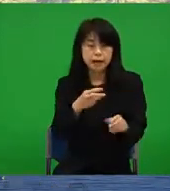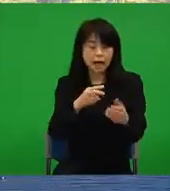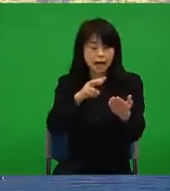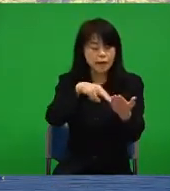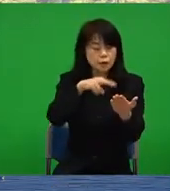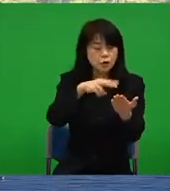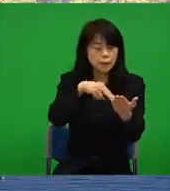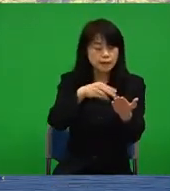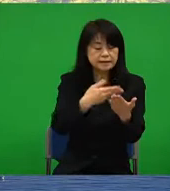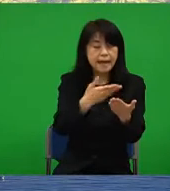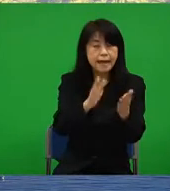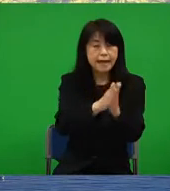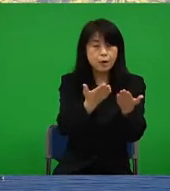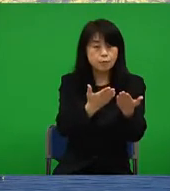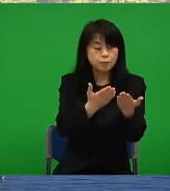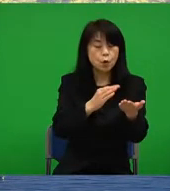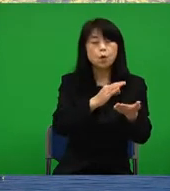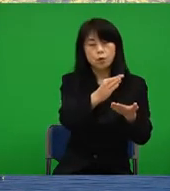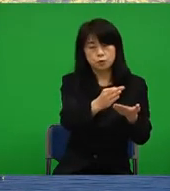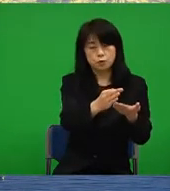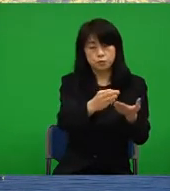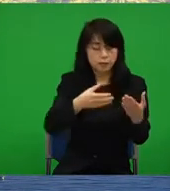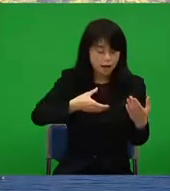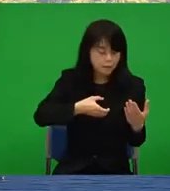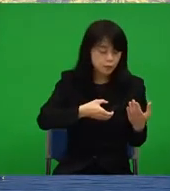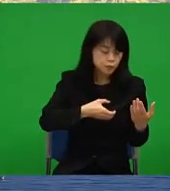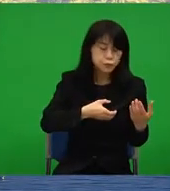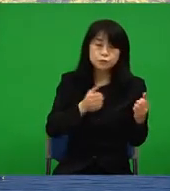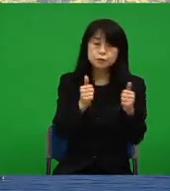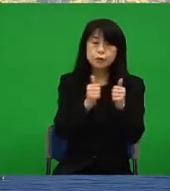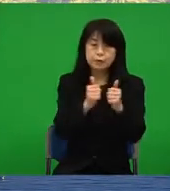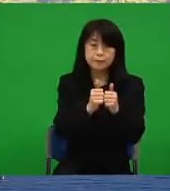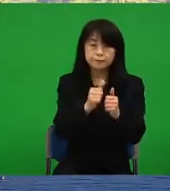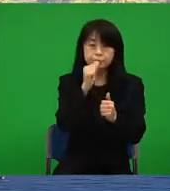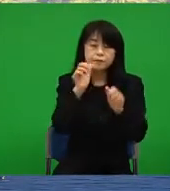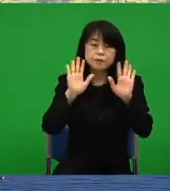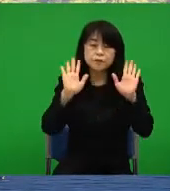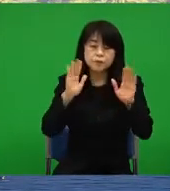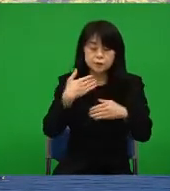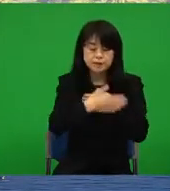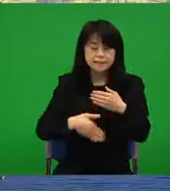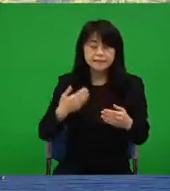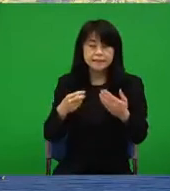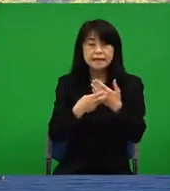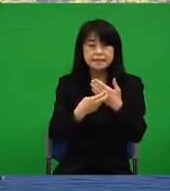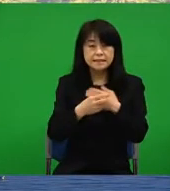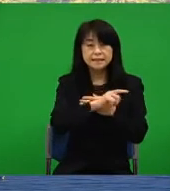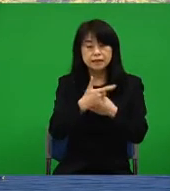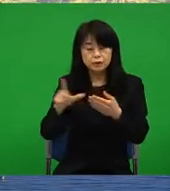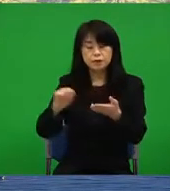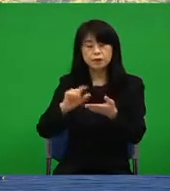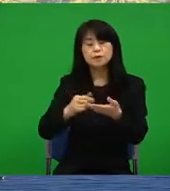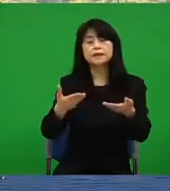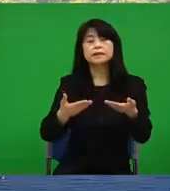絵本の購入ですとか、あるいは母乳相談、乳児健診などにご利用いただいておりまして